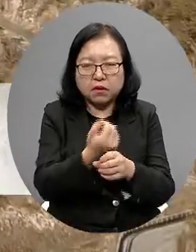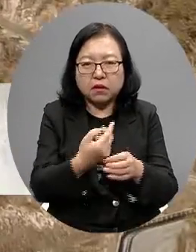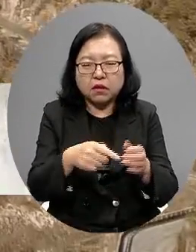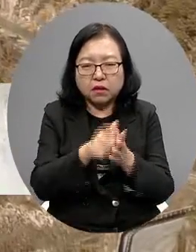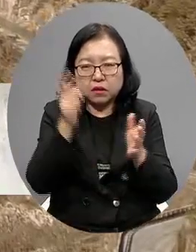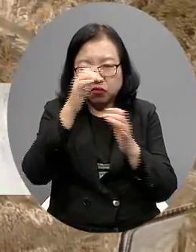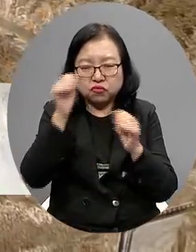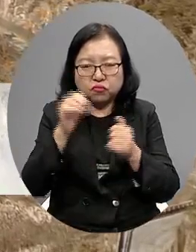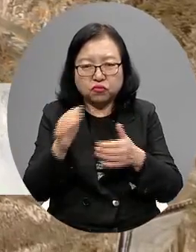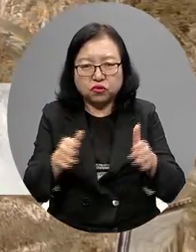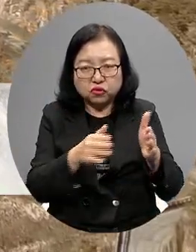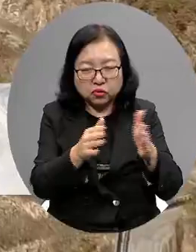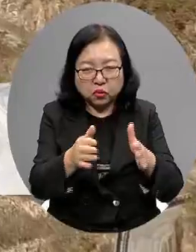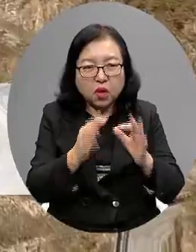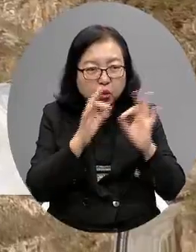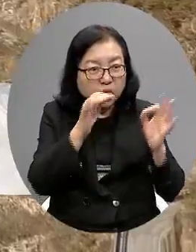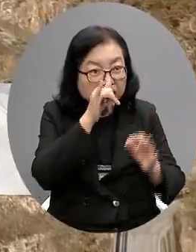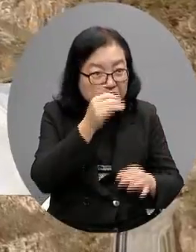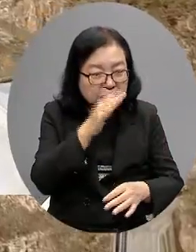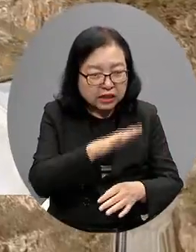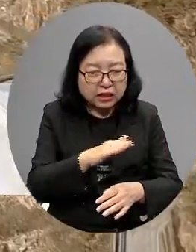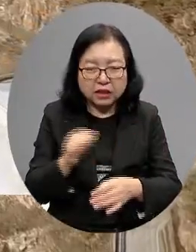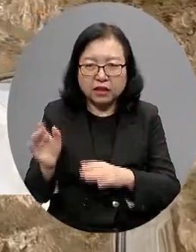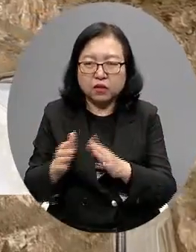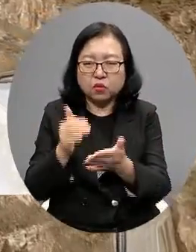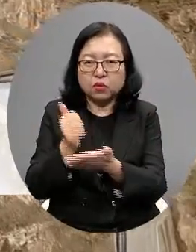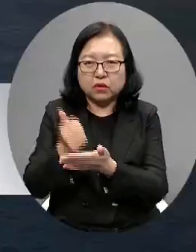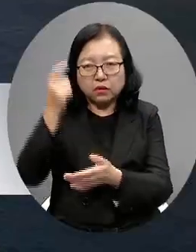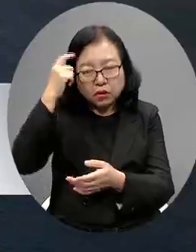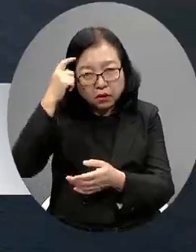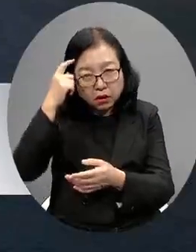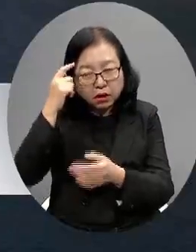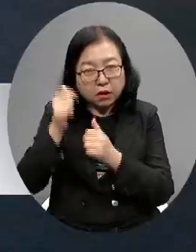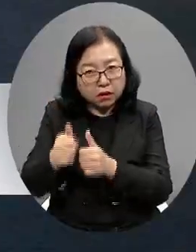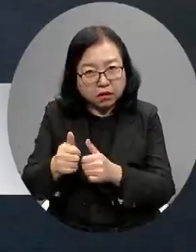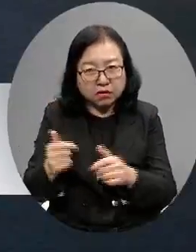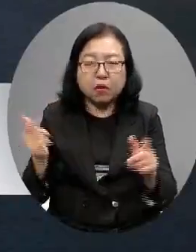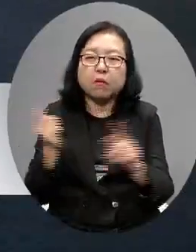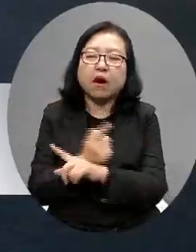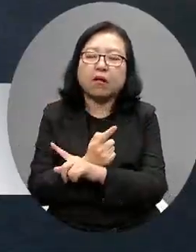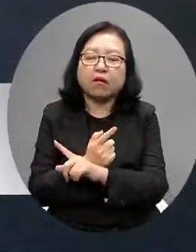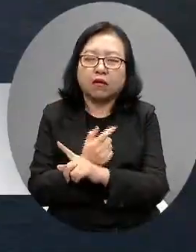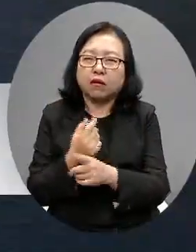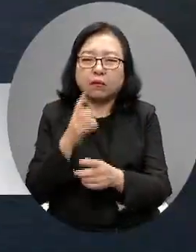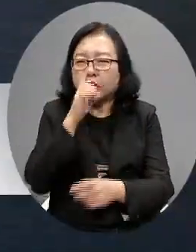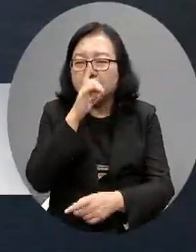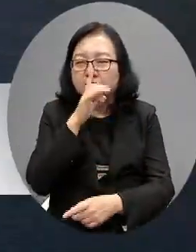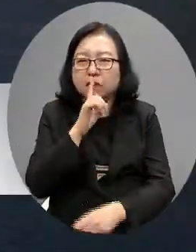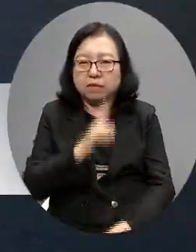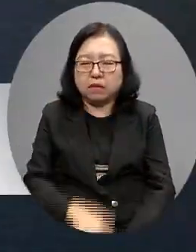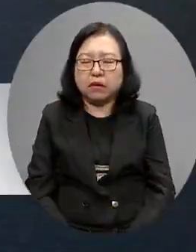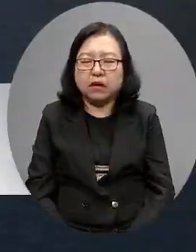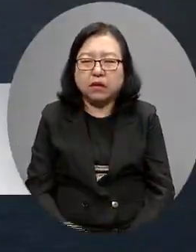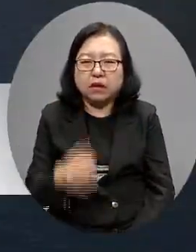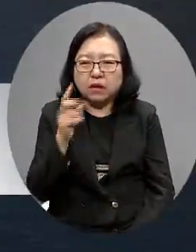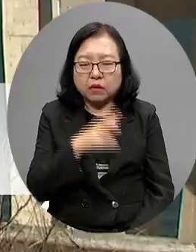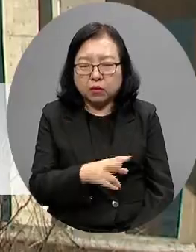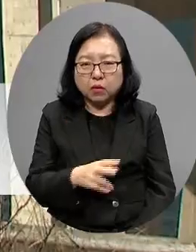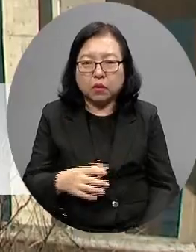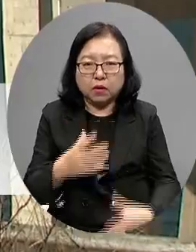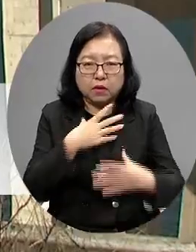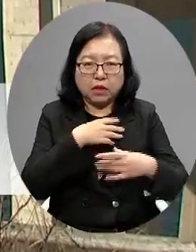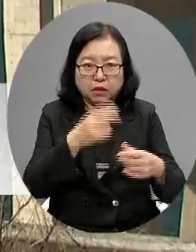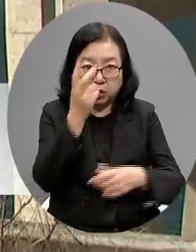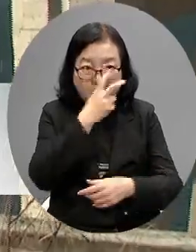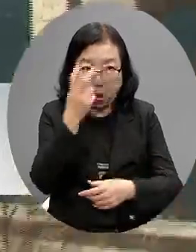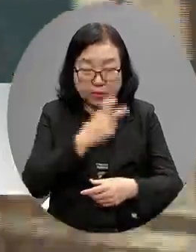결정권자의 생각에 따라 뒤집혔다 일관성 있는 정책이 필요하다고 강조했습니다 황 의원은 또 안전진단에서